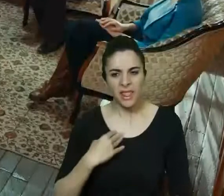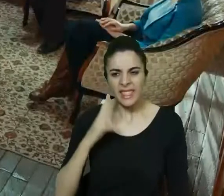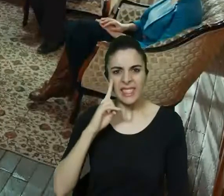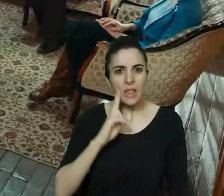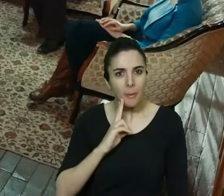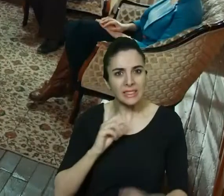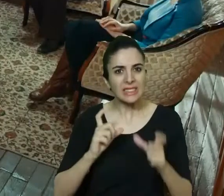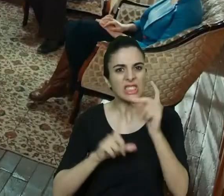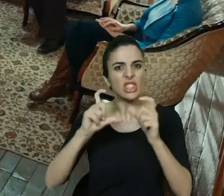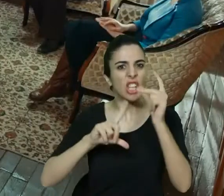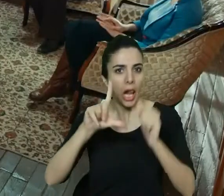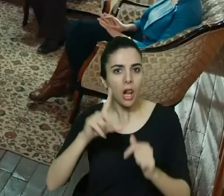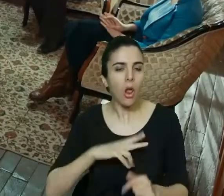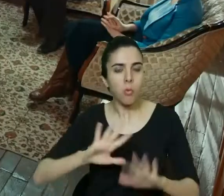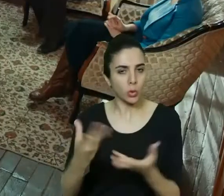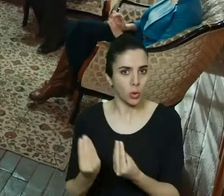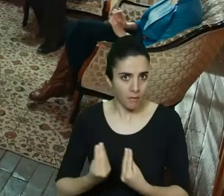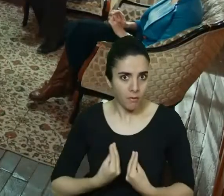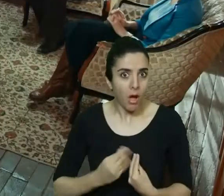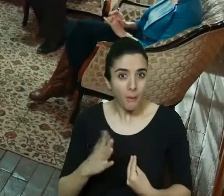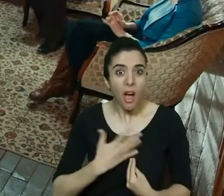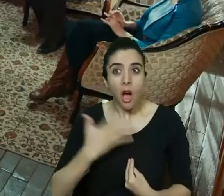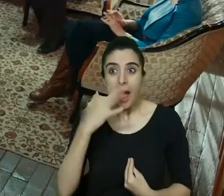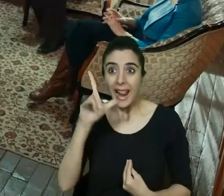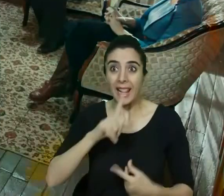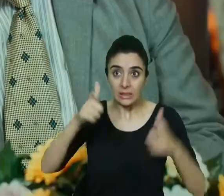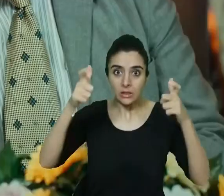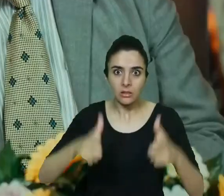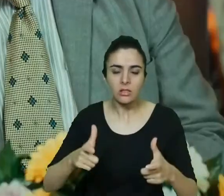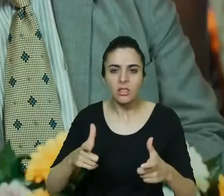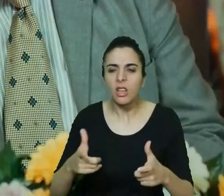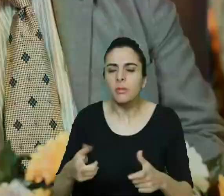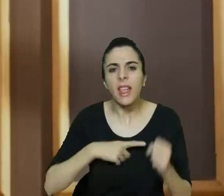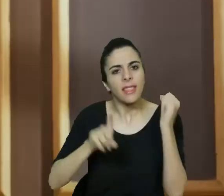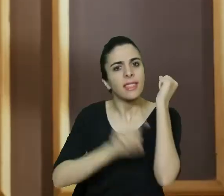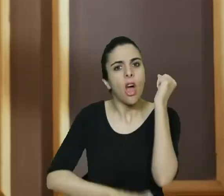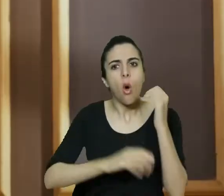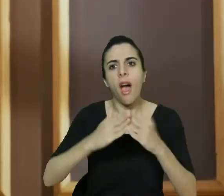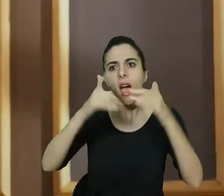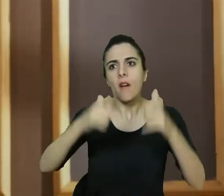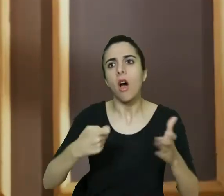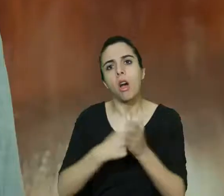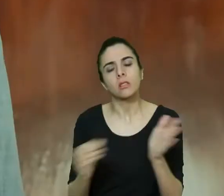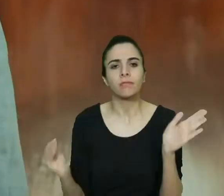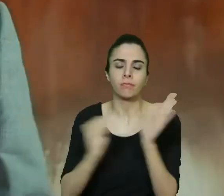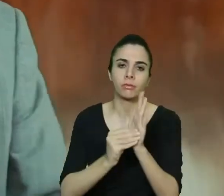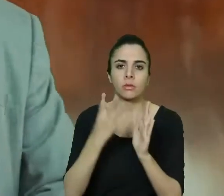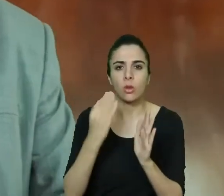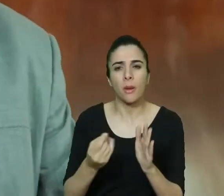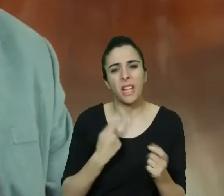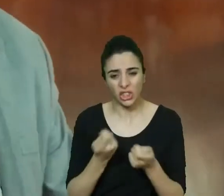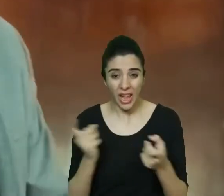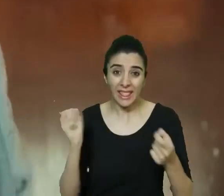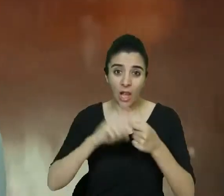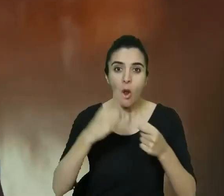sicilim neredeyse bozulacaktı. Üstelik Karalise bir anarşist yuvası olarak belirlenecekti. Tayin olurken